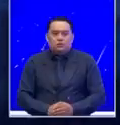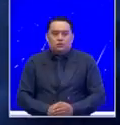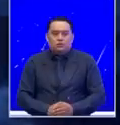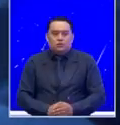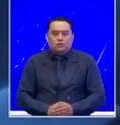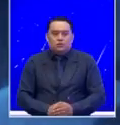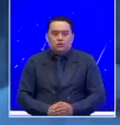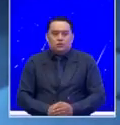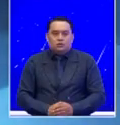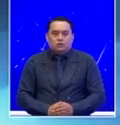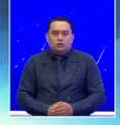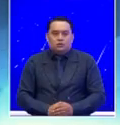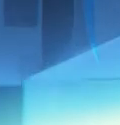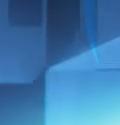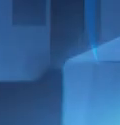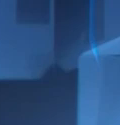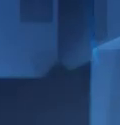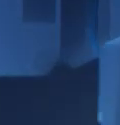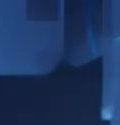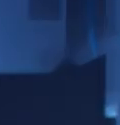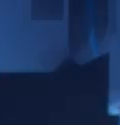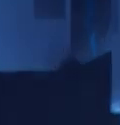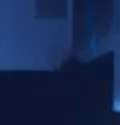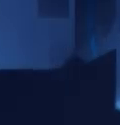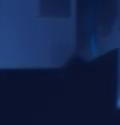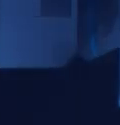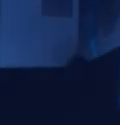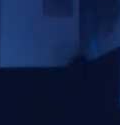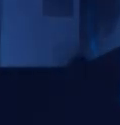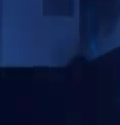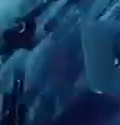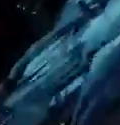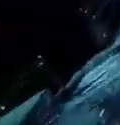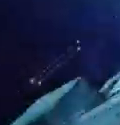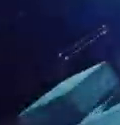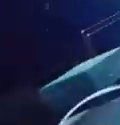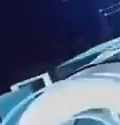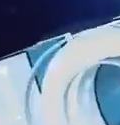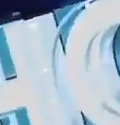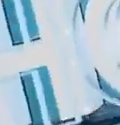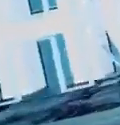Азат Жумаханов, Аблай Кутукбай, телекомпания ЖТСУ, Талдыкурган, Тикили.